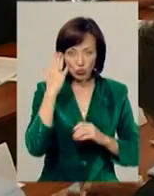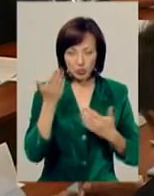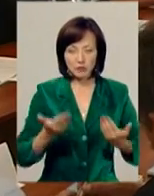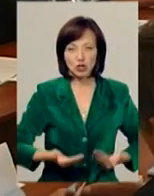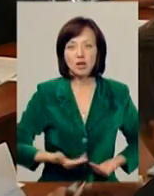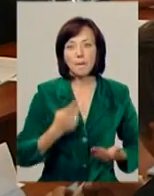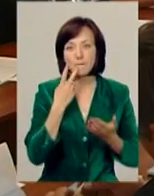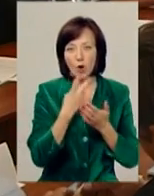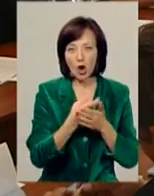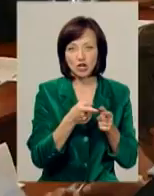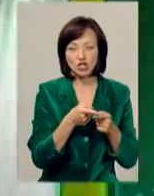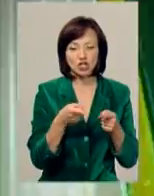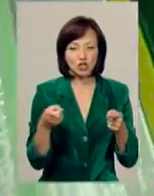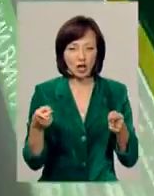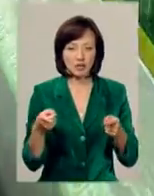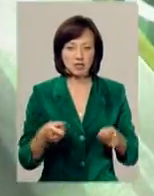покаже час